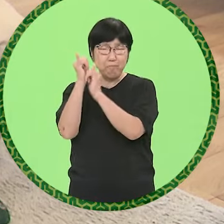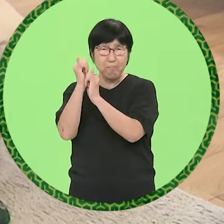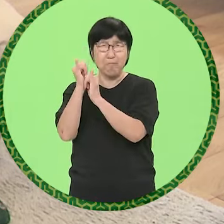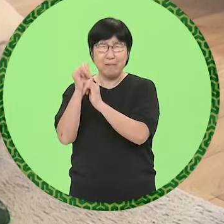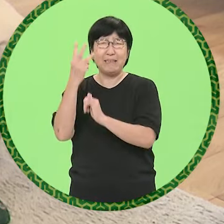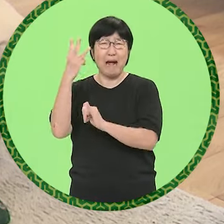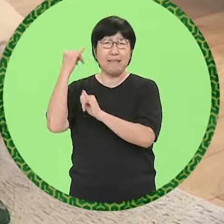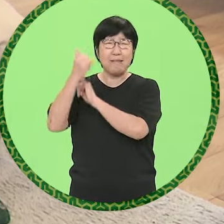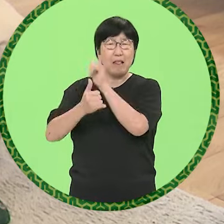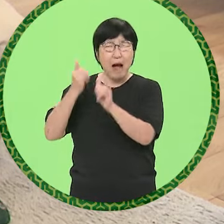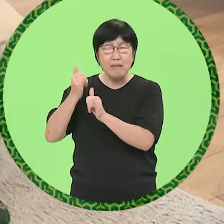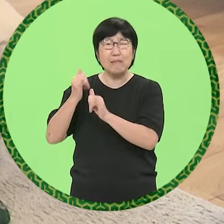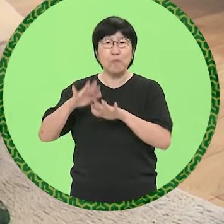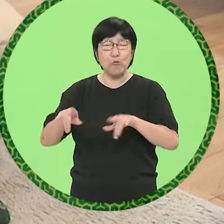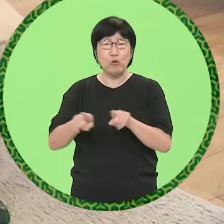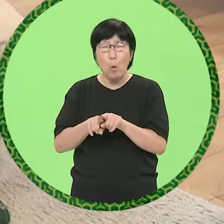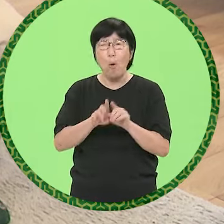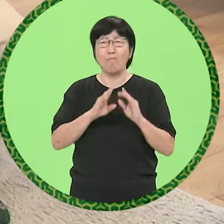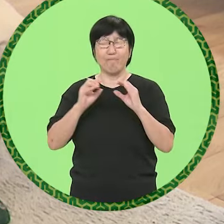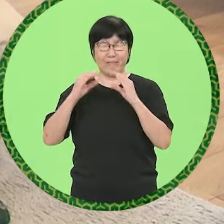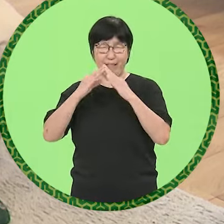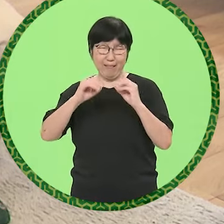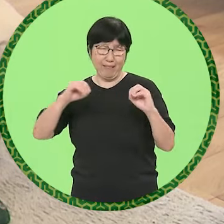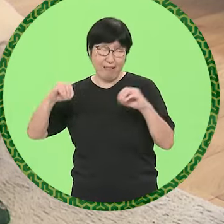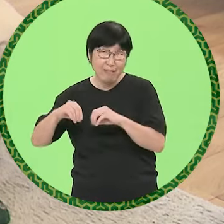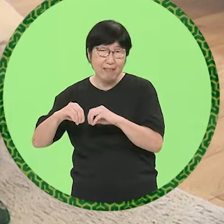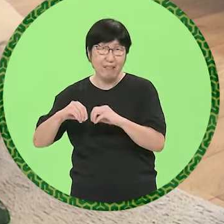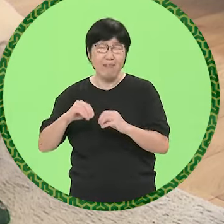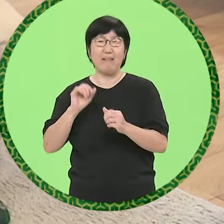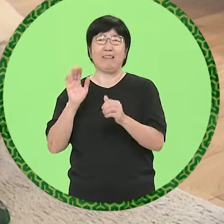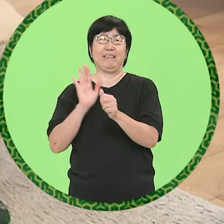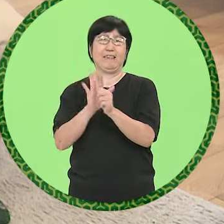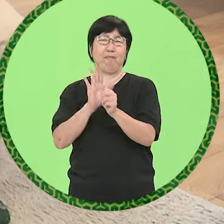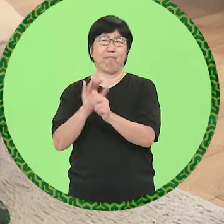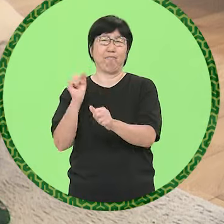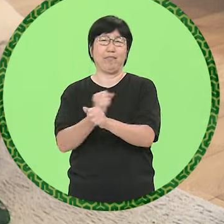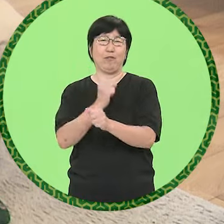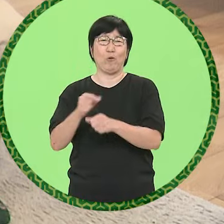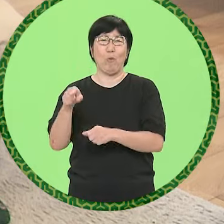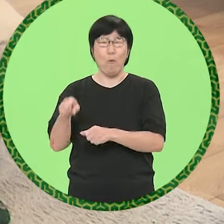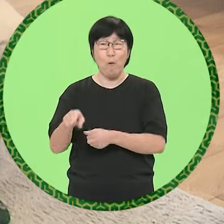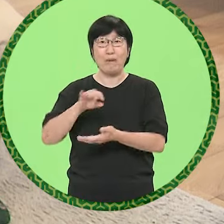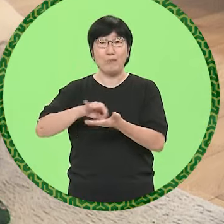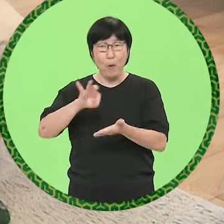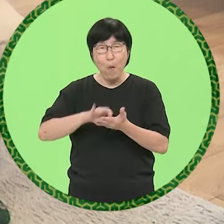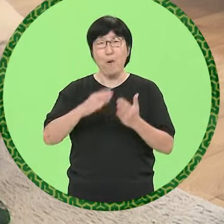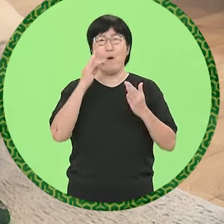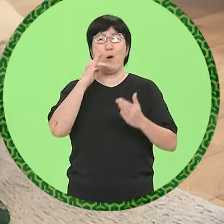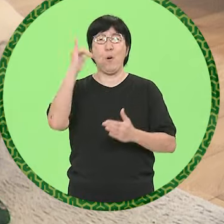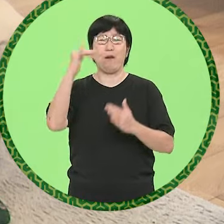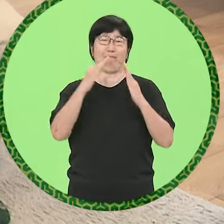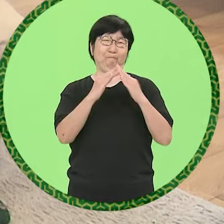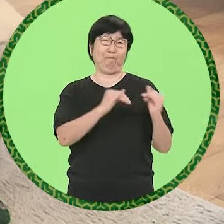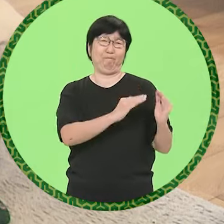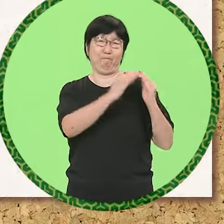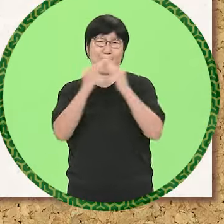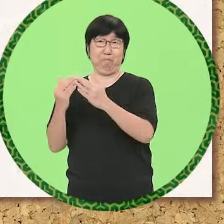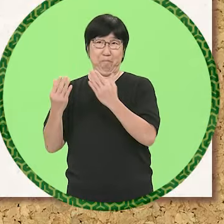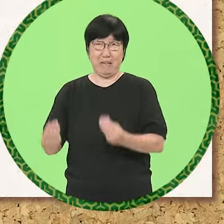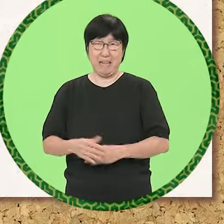世代同居近居支援事業を、利用させていただいて、両親の近くに引っ越してきました